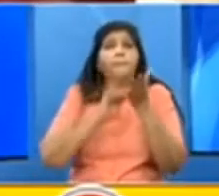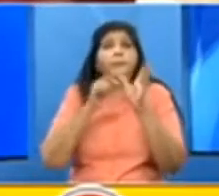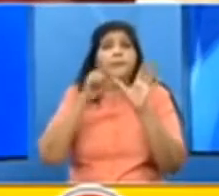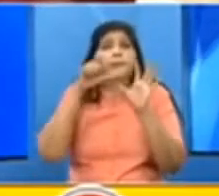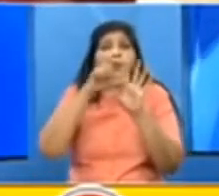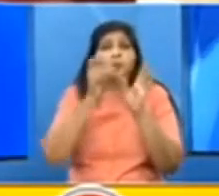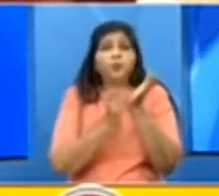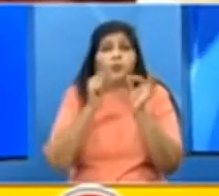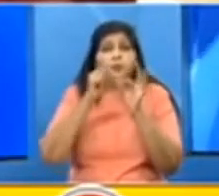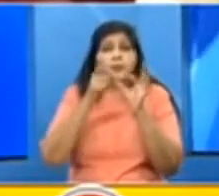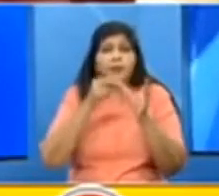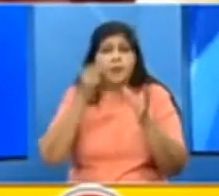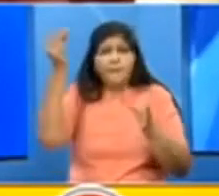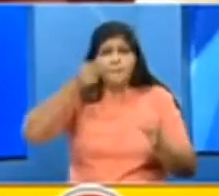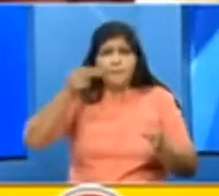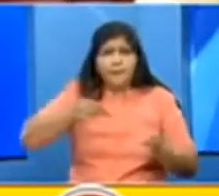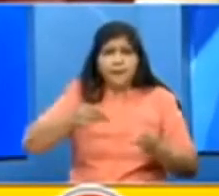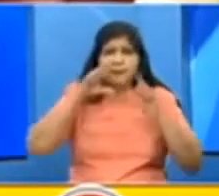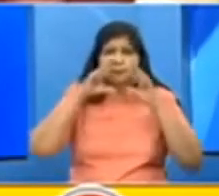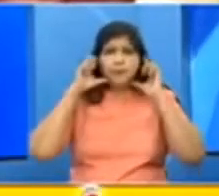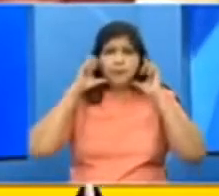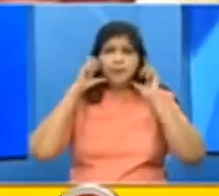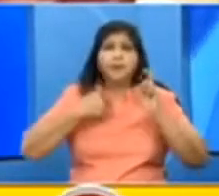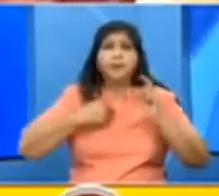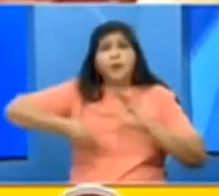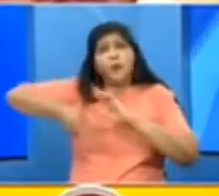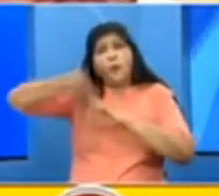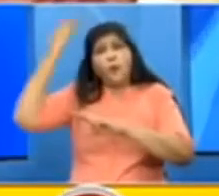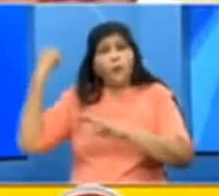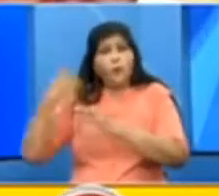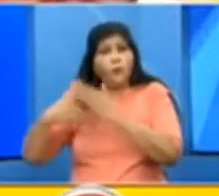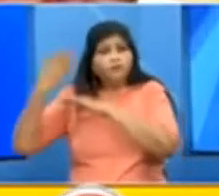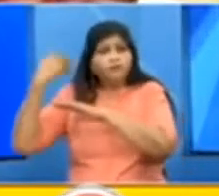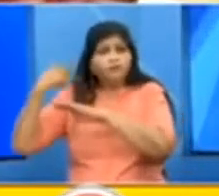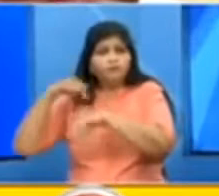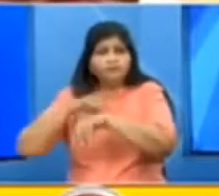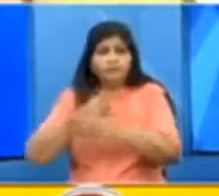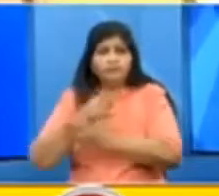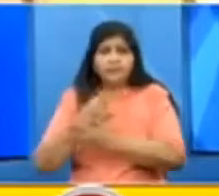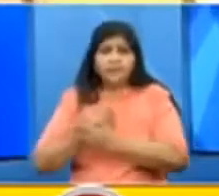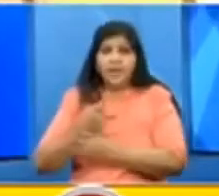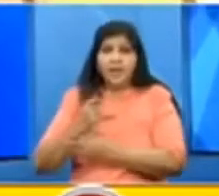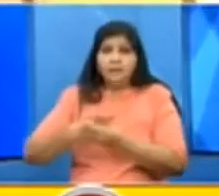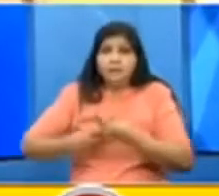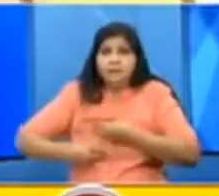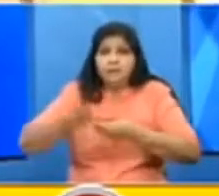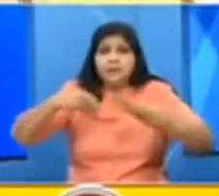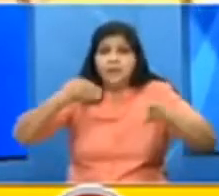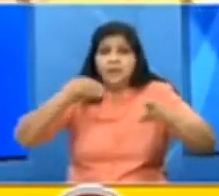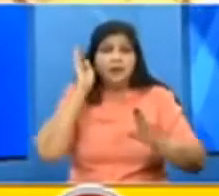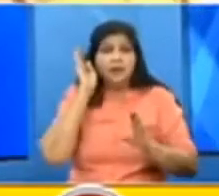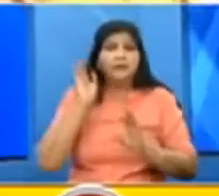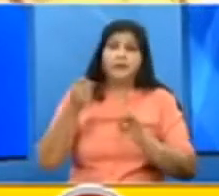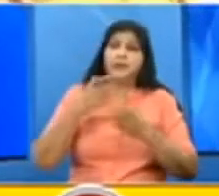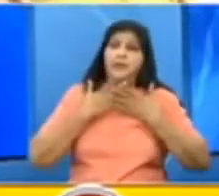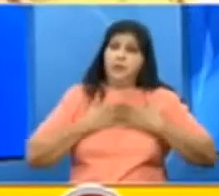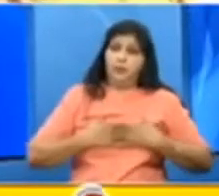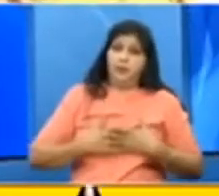मास्क एक तरह से अपनी परंपरा का प्रचार तो करते ही हैं, लोगों को स्वास्थ्य के